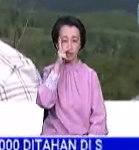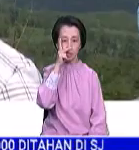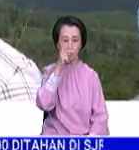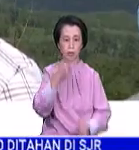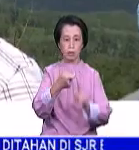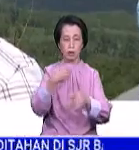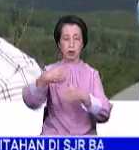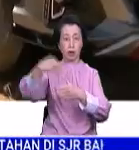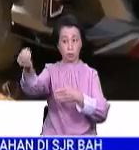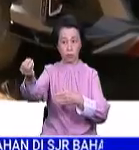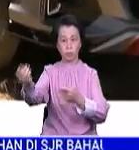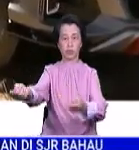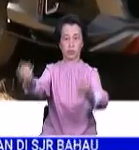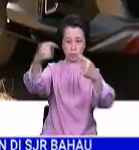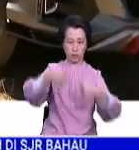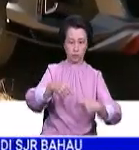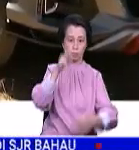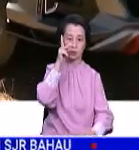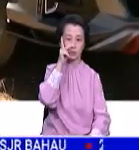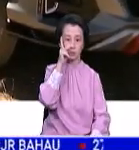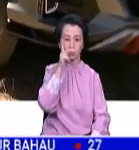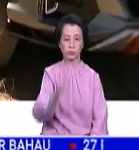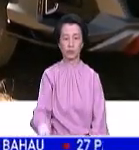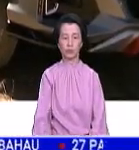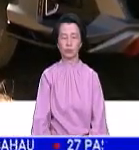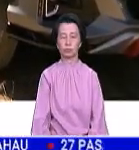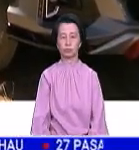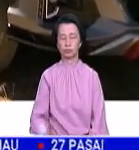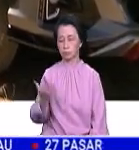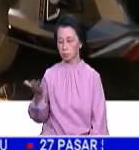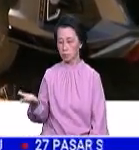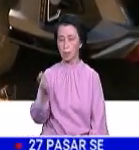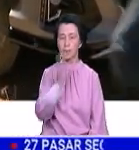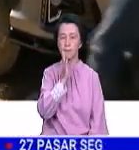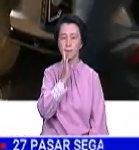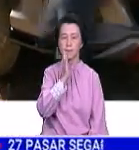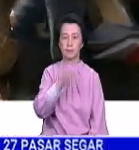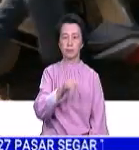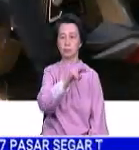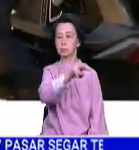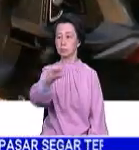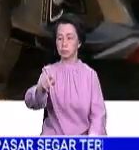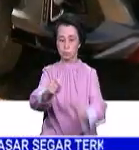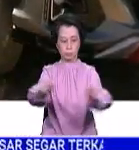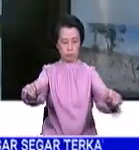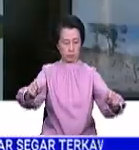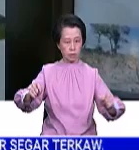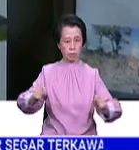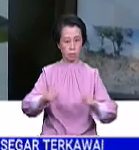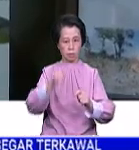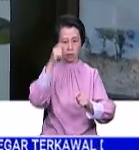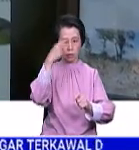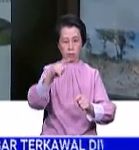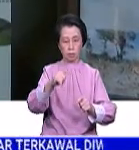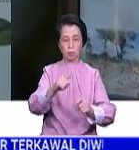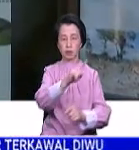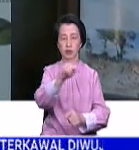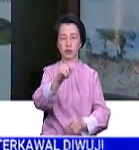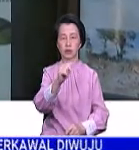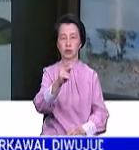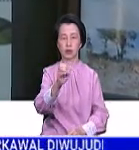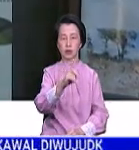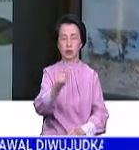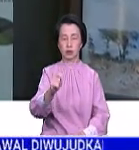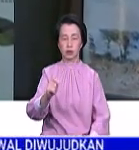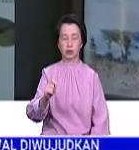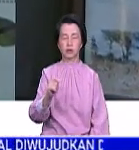boleh untuk datang kerja di Kedah. Beliau bercakap selepas meninjau tapak Kompleks Pendidikan Asnaf Zakat Kedah,